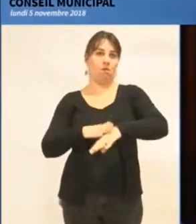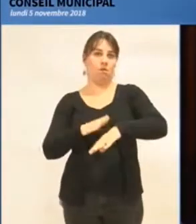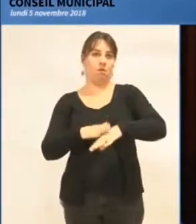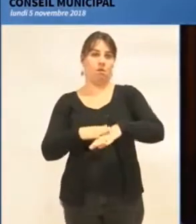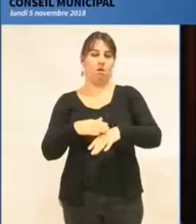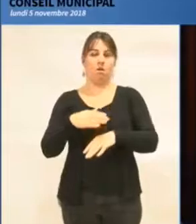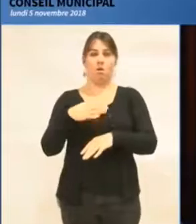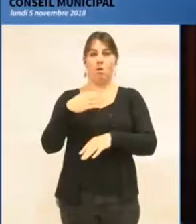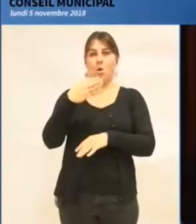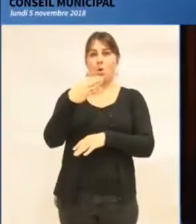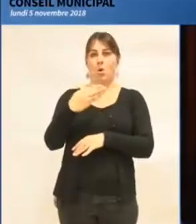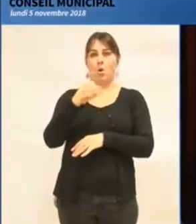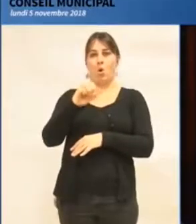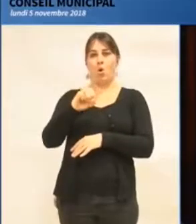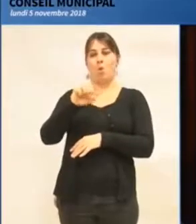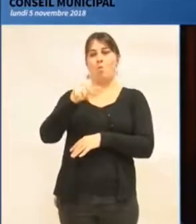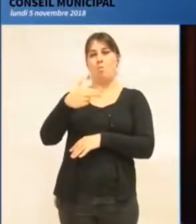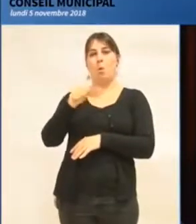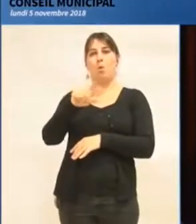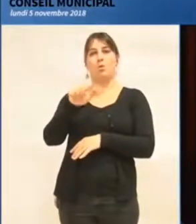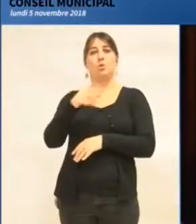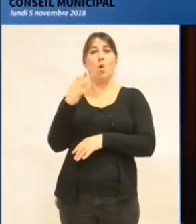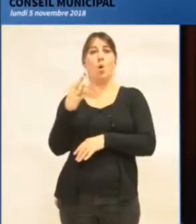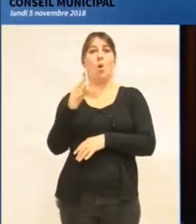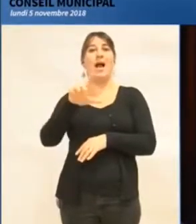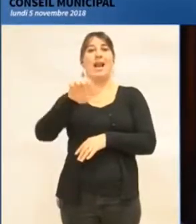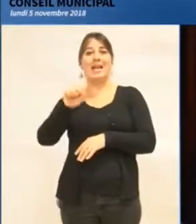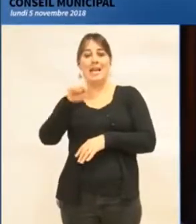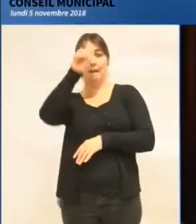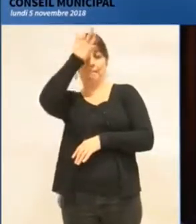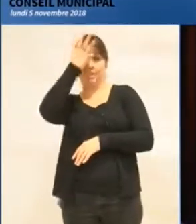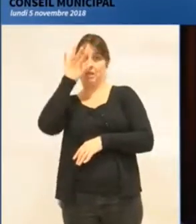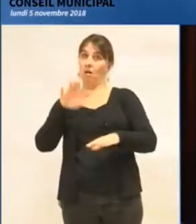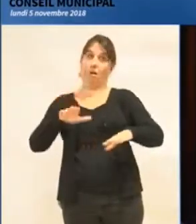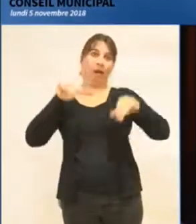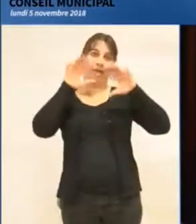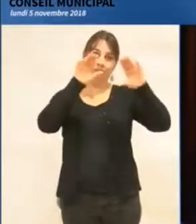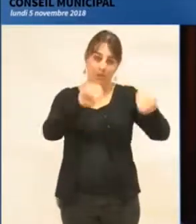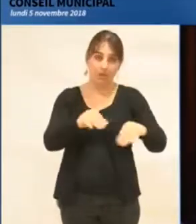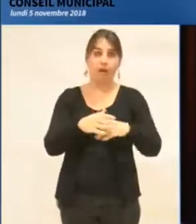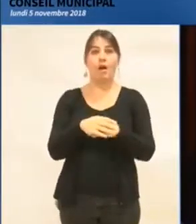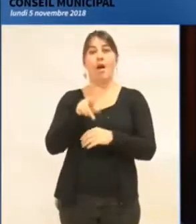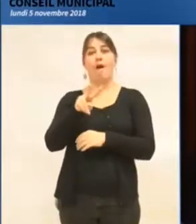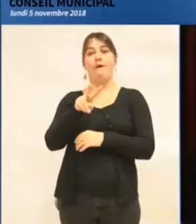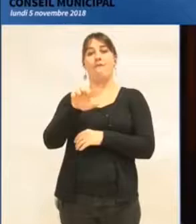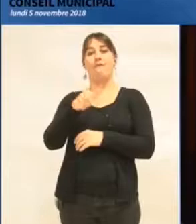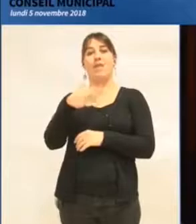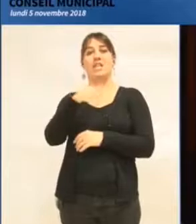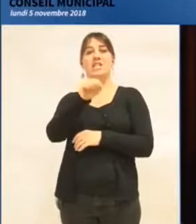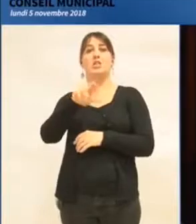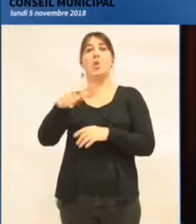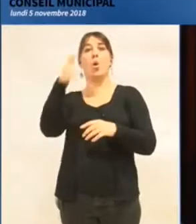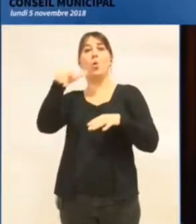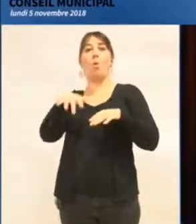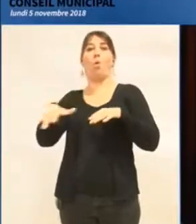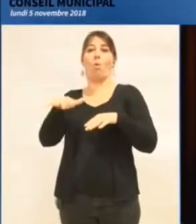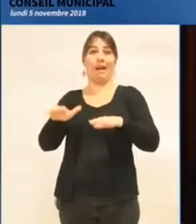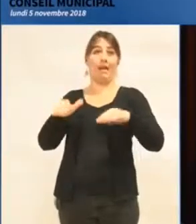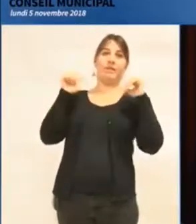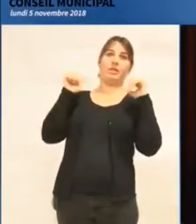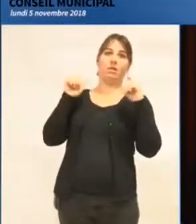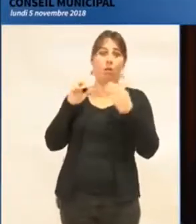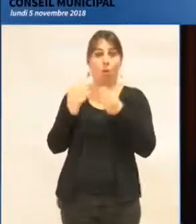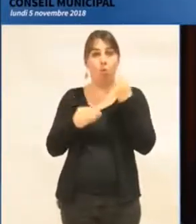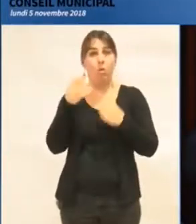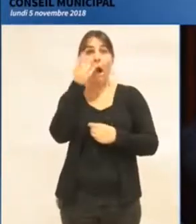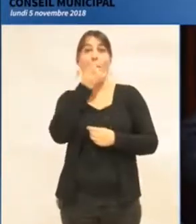Montceau-les-Mines, éventuellement ne pas aller au match de foot de Vénissieux, surtout ne pas aller à Halloween dans les rues de Lyon.